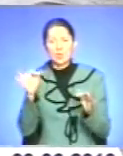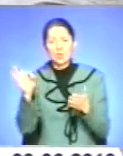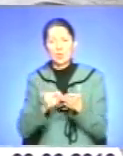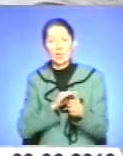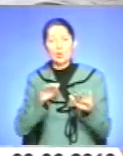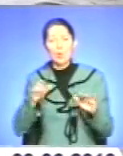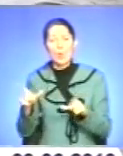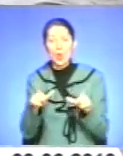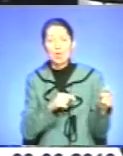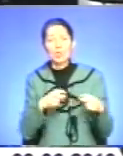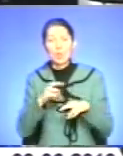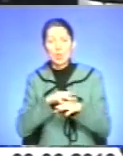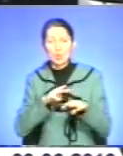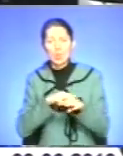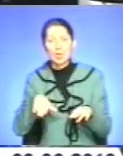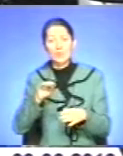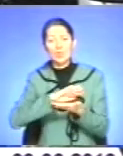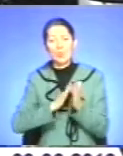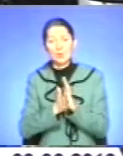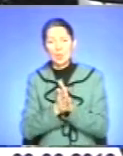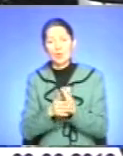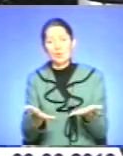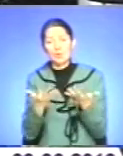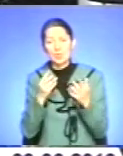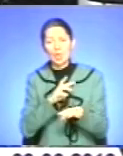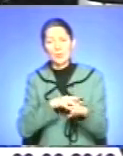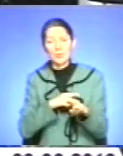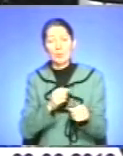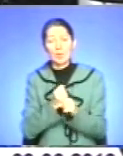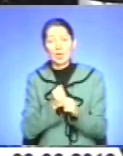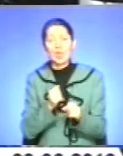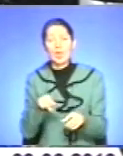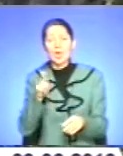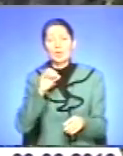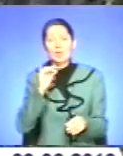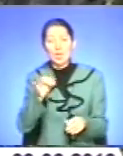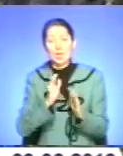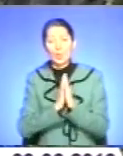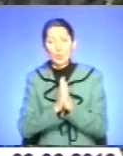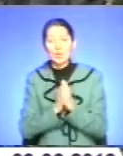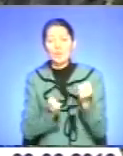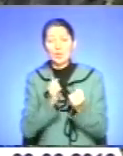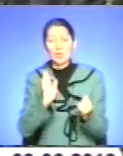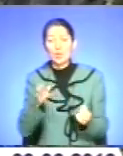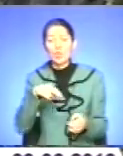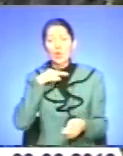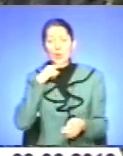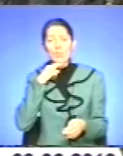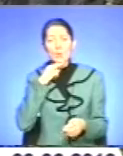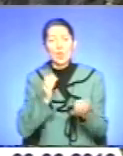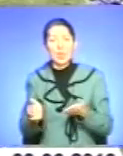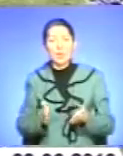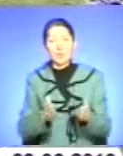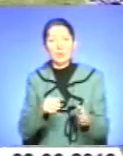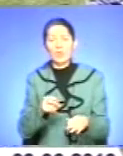пригоди з'ясовують слідчі. Співробітники ДАІ звертаються до водіїв з проханням бути пильними та обачними на автошляхах,